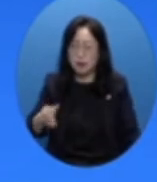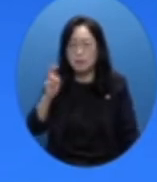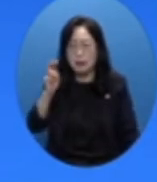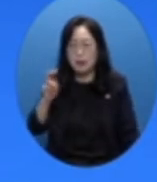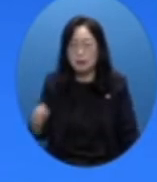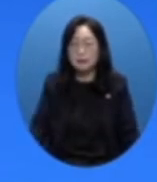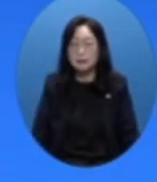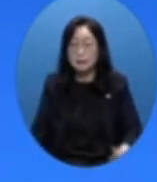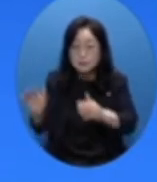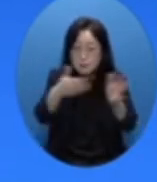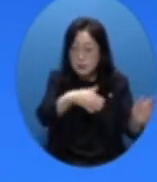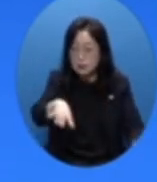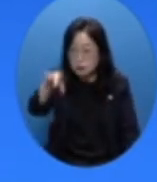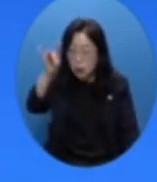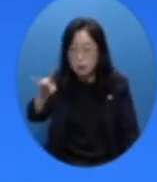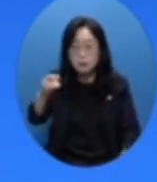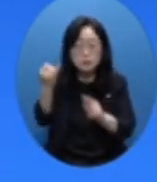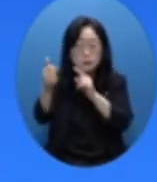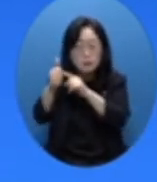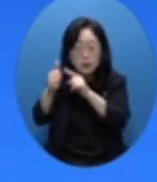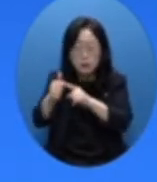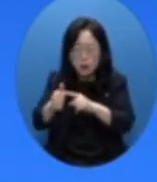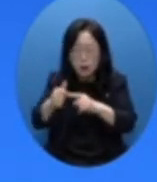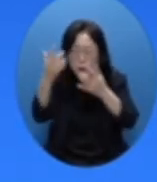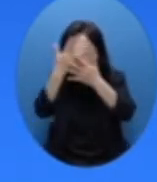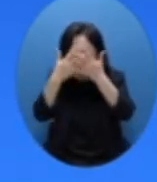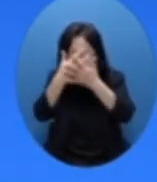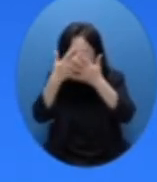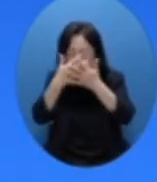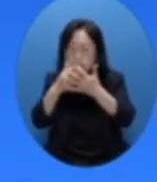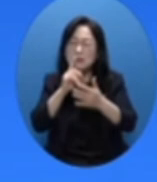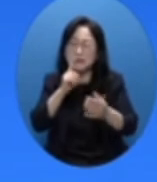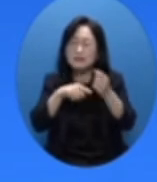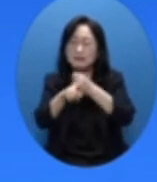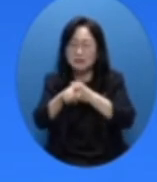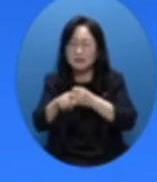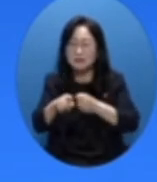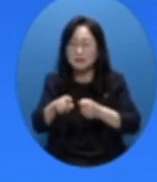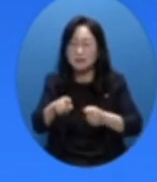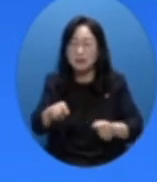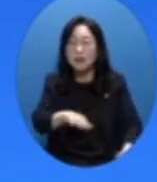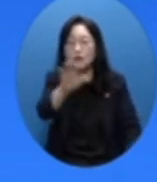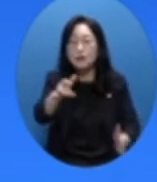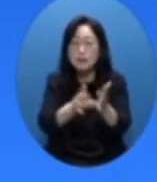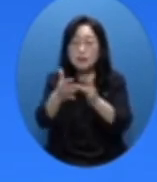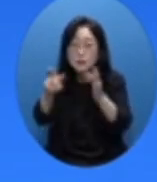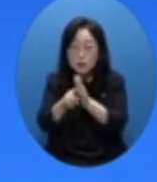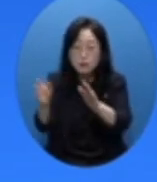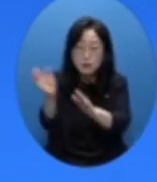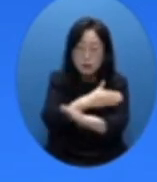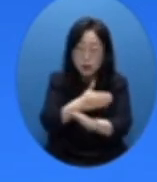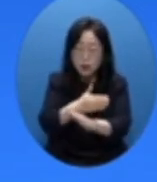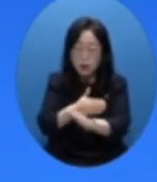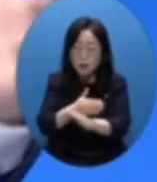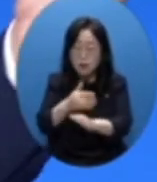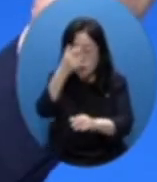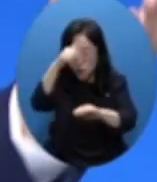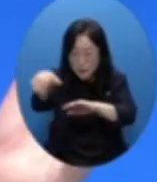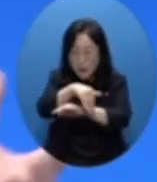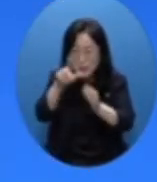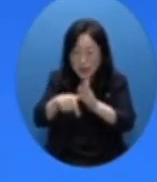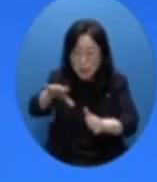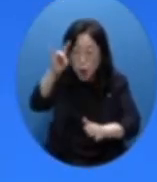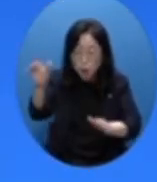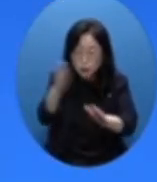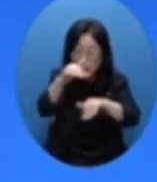떨어 첨보는데 어슴프레 보인다고 그런 표현한 것 같습니다 우리가 예수 믿고 신앙생활 할 때 처음부터 보드도 다는 것이